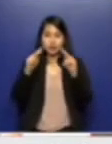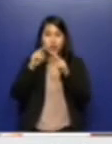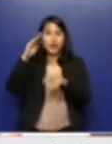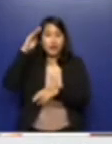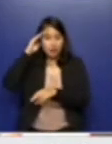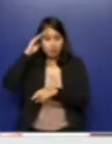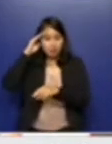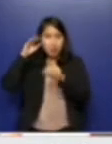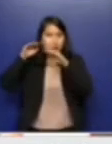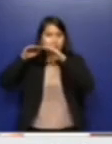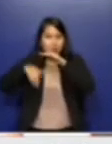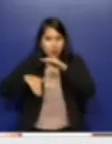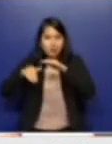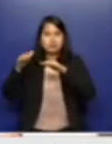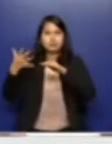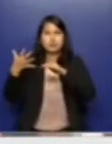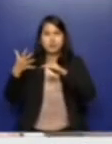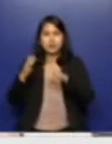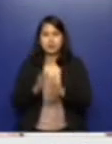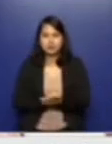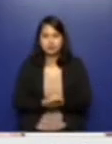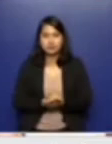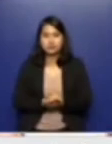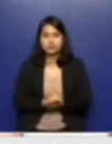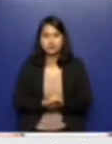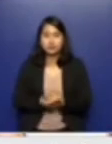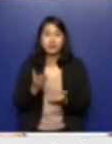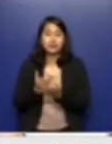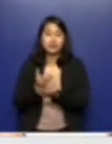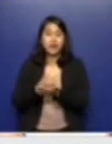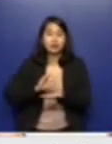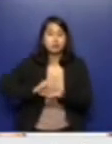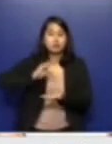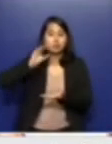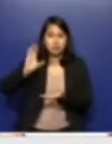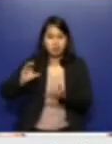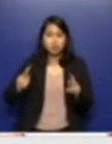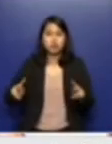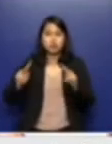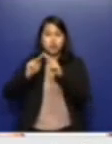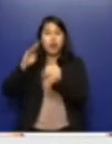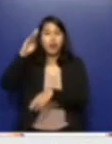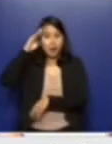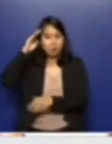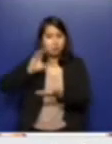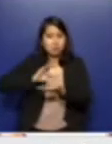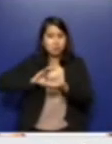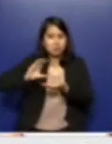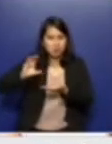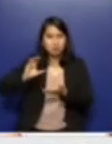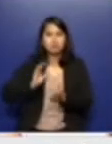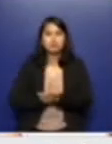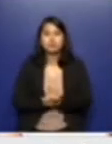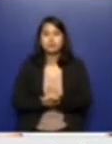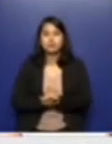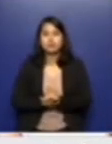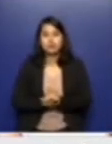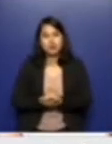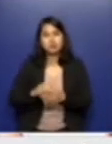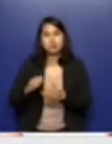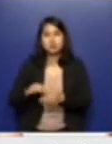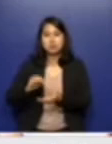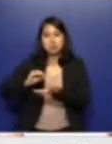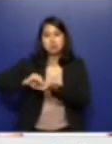ไม่ได้มีการปรับลดนะครับโดยนำไปลงให้กับกระทรวงกลาโหม เป็นงบในอันดับที่2